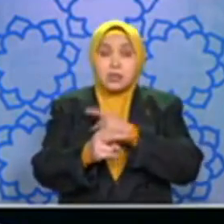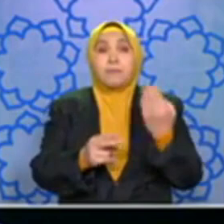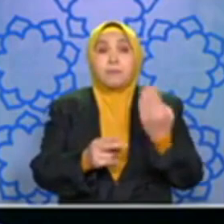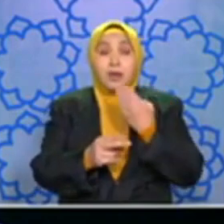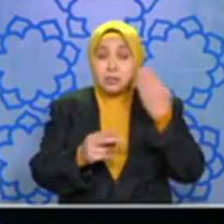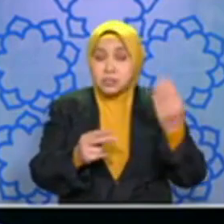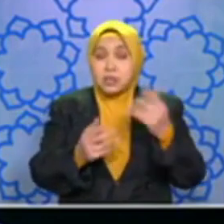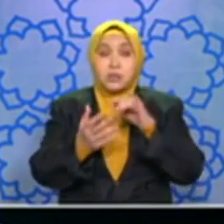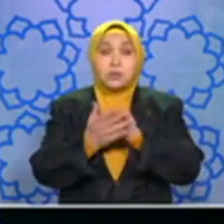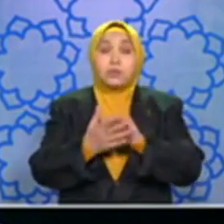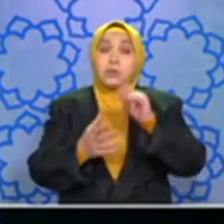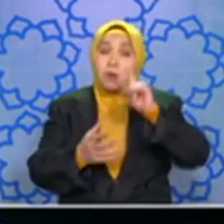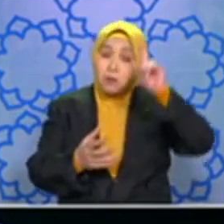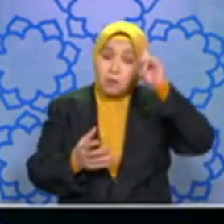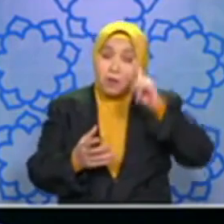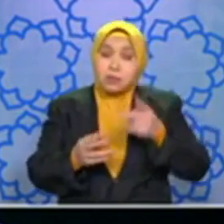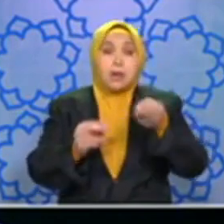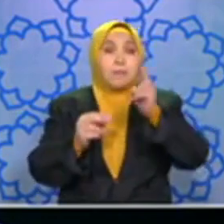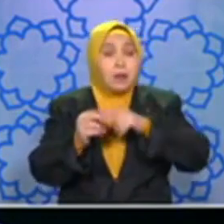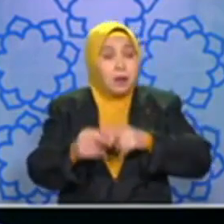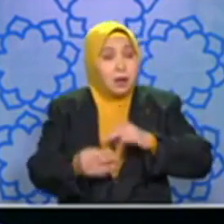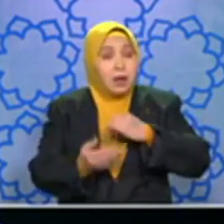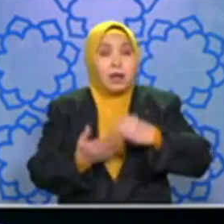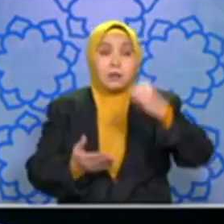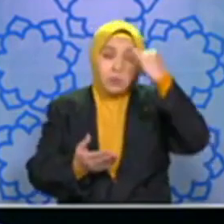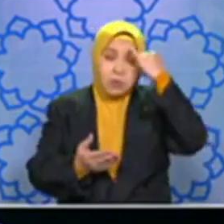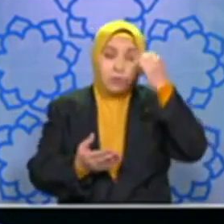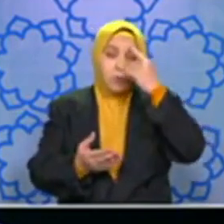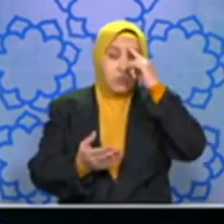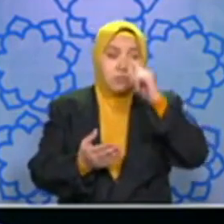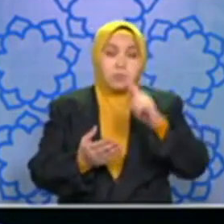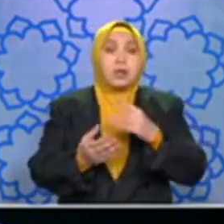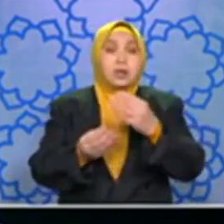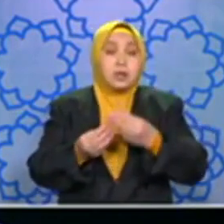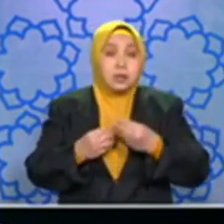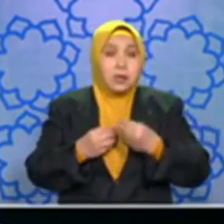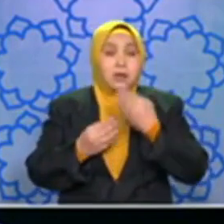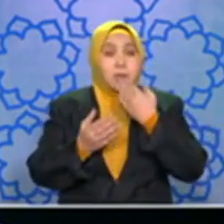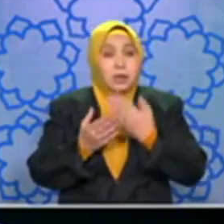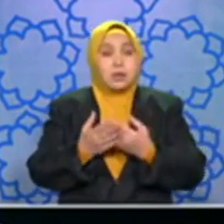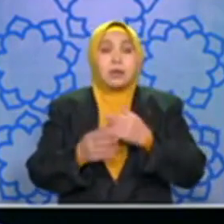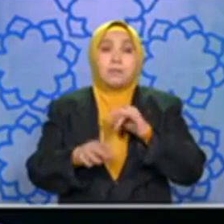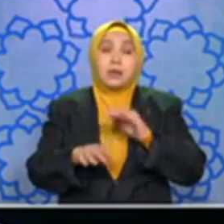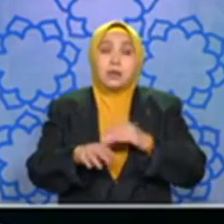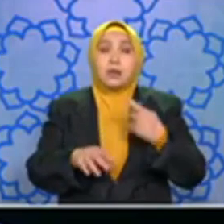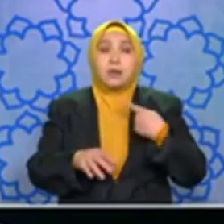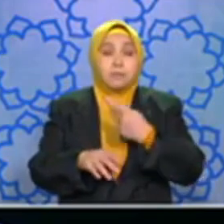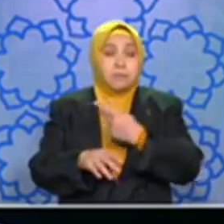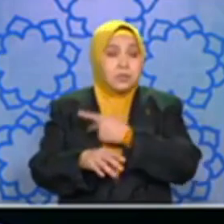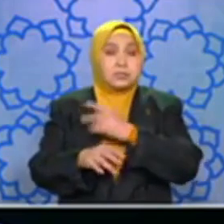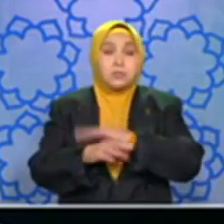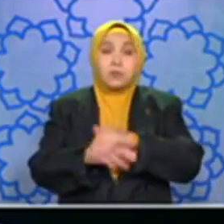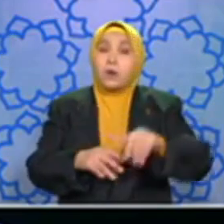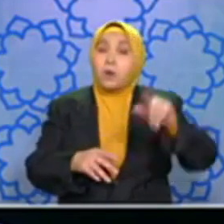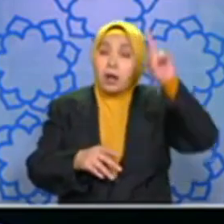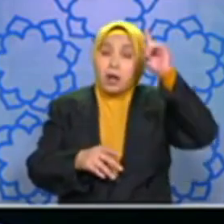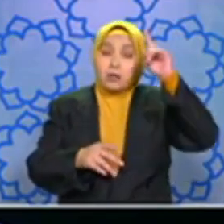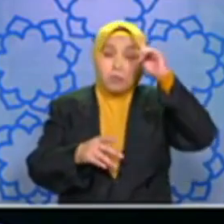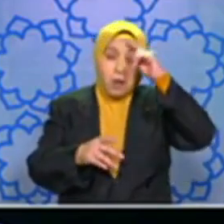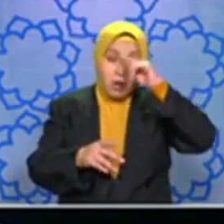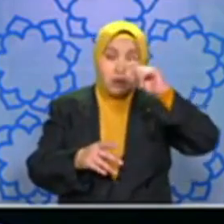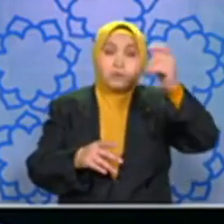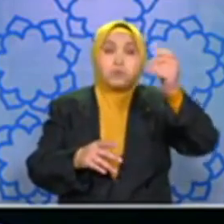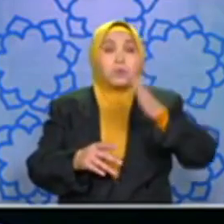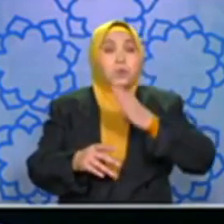ilma lana illa ma 'allamtana innaka antal alimul hakim. Rabbi, wahai Tuhan kami, wahai